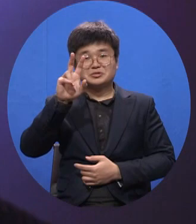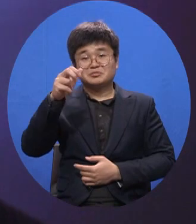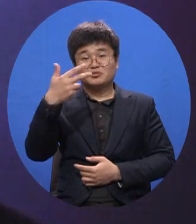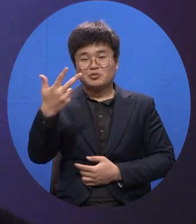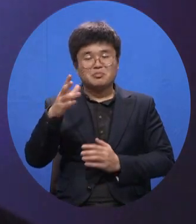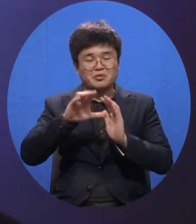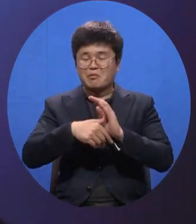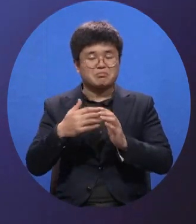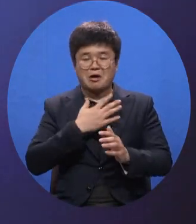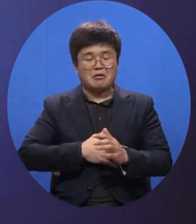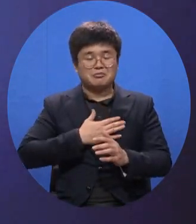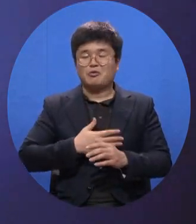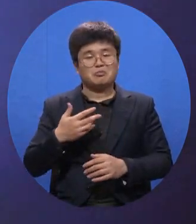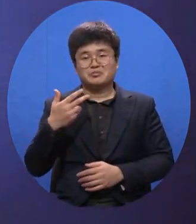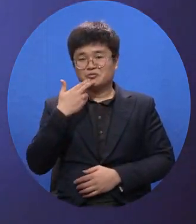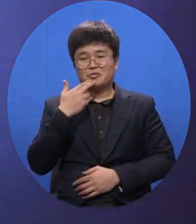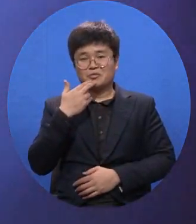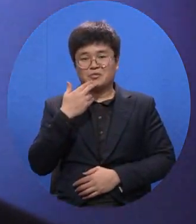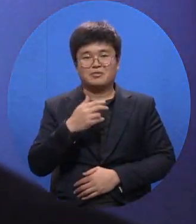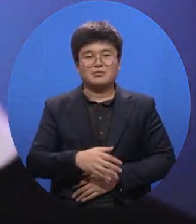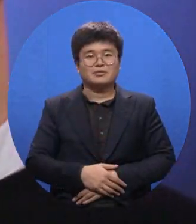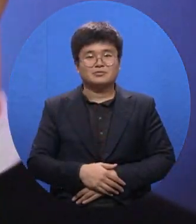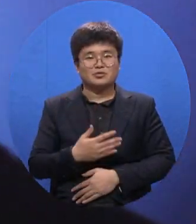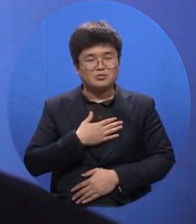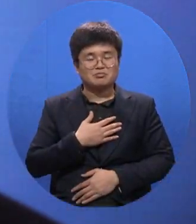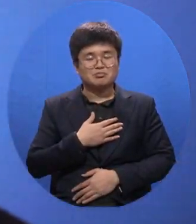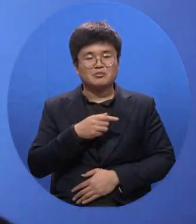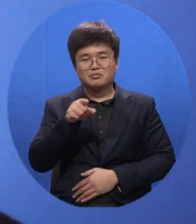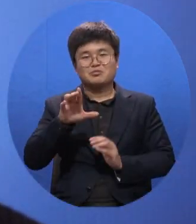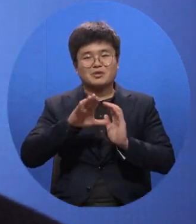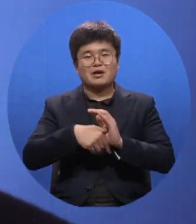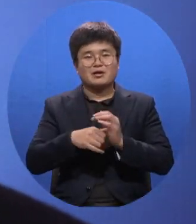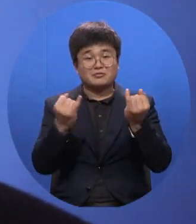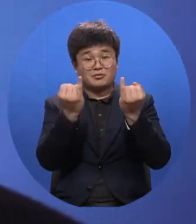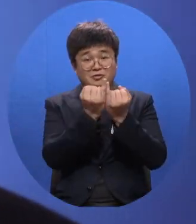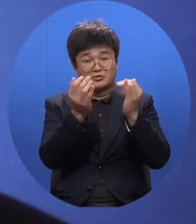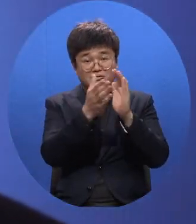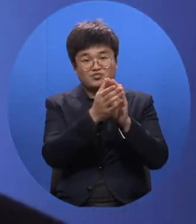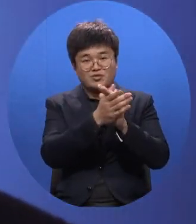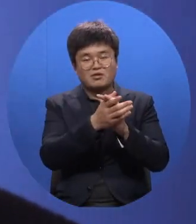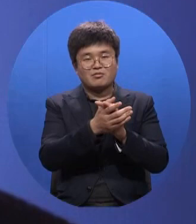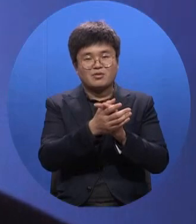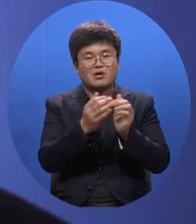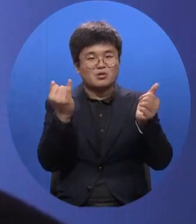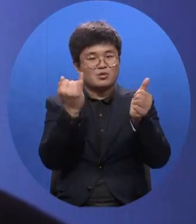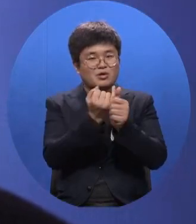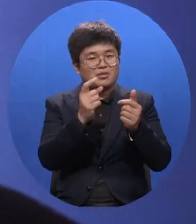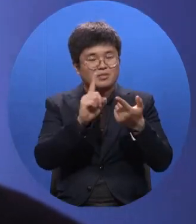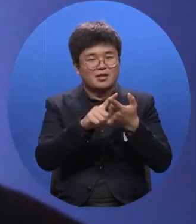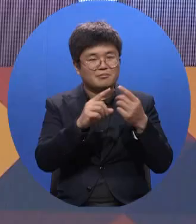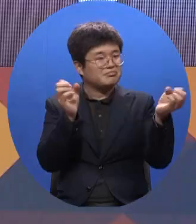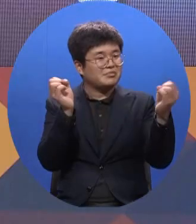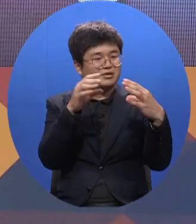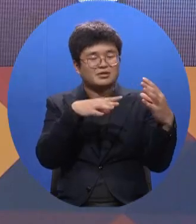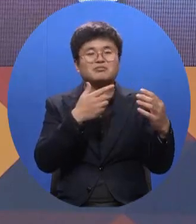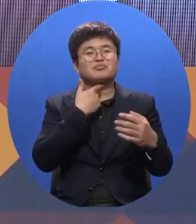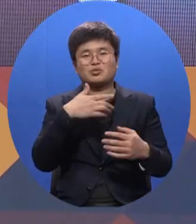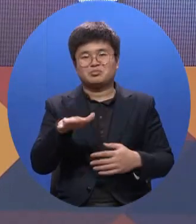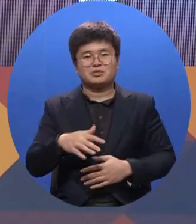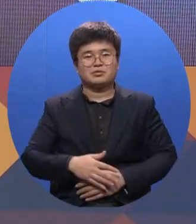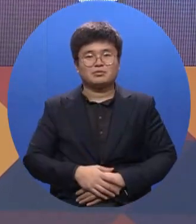없어요 진짜 별로 없어요 근데 저도 그때 여자친구랑 결혼에 대한 얘기한 적이 없어서